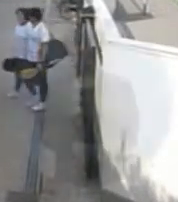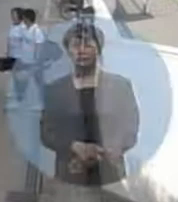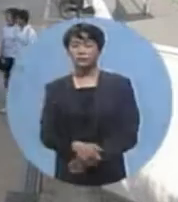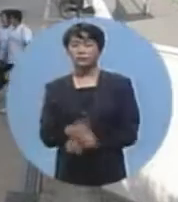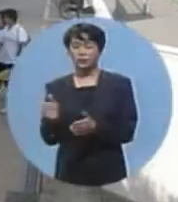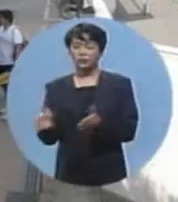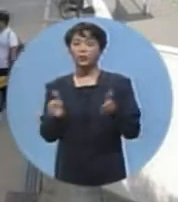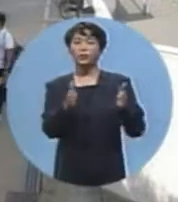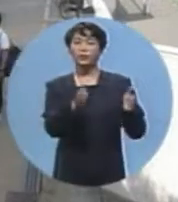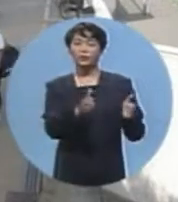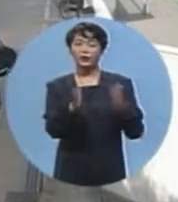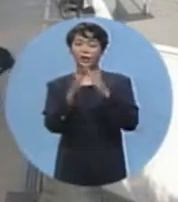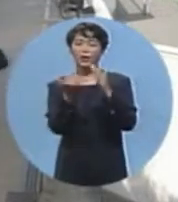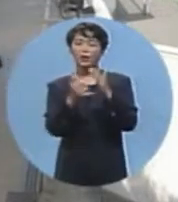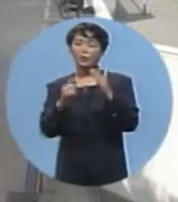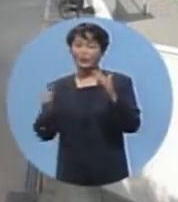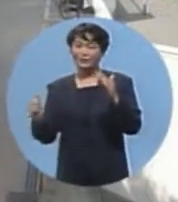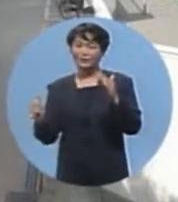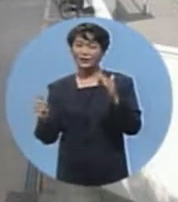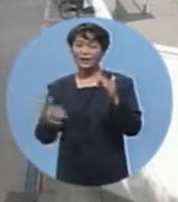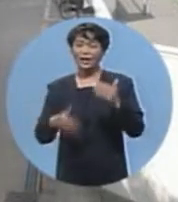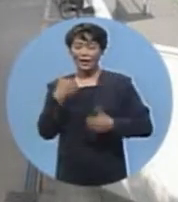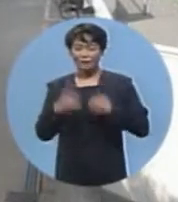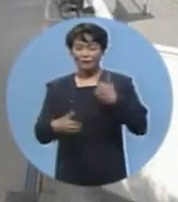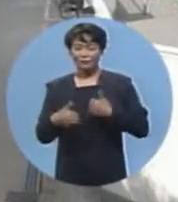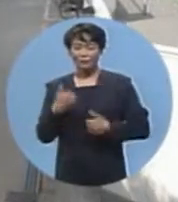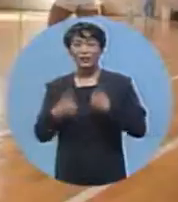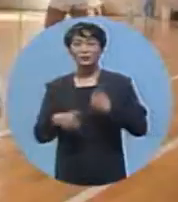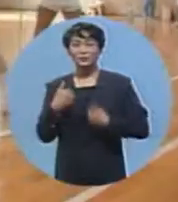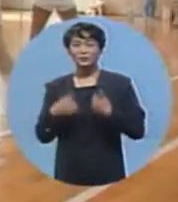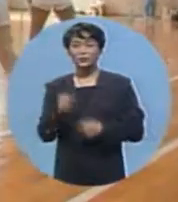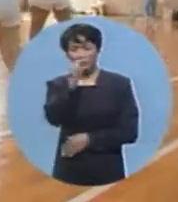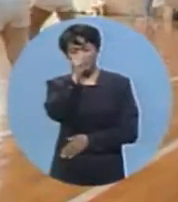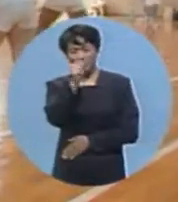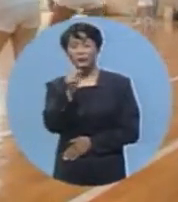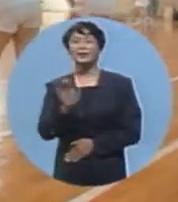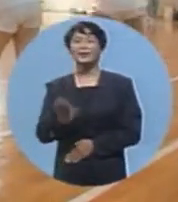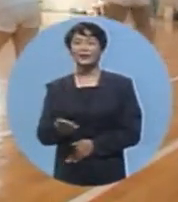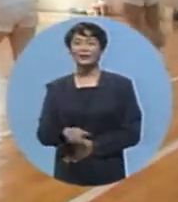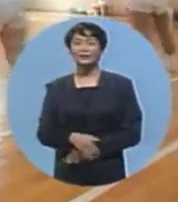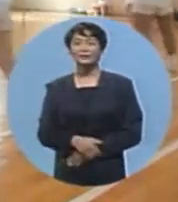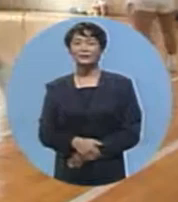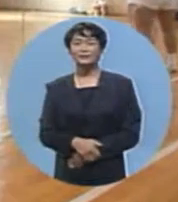ところでファミリーでスポーツを楽しむというのもいいことですね。